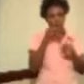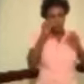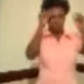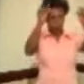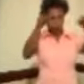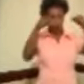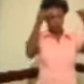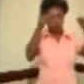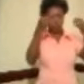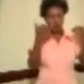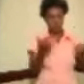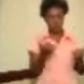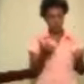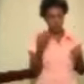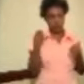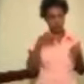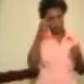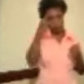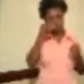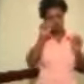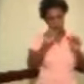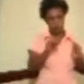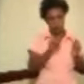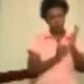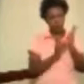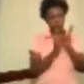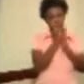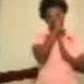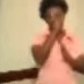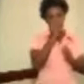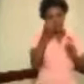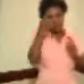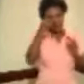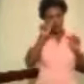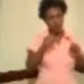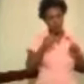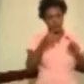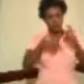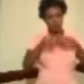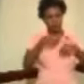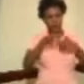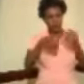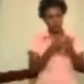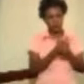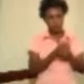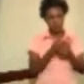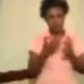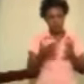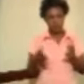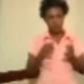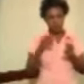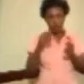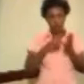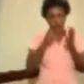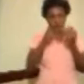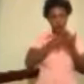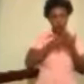gouvernement place la gain, plan de développement, de telle sorte que vous intégrez et les projets de la CIRH et les projets des